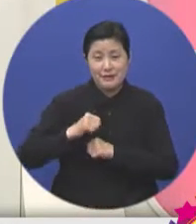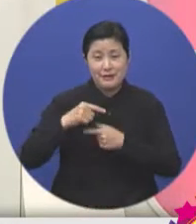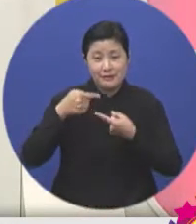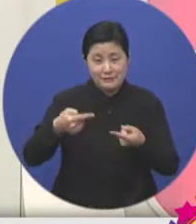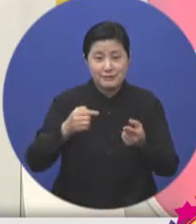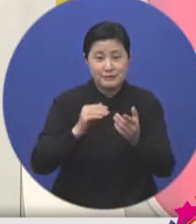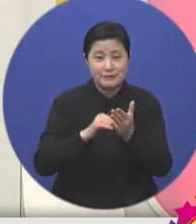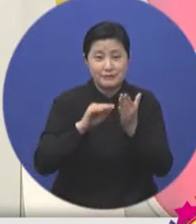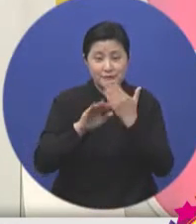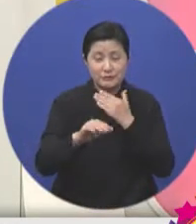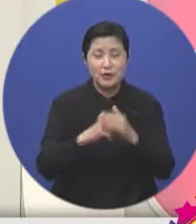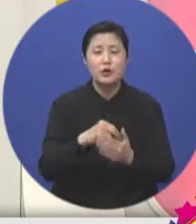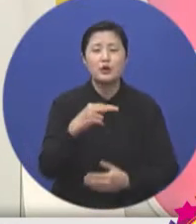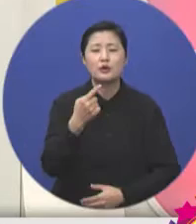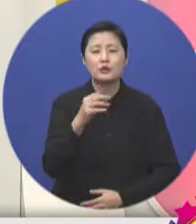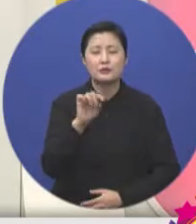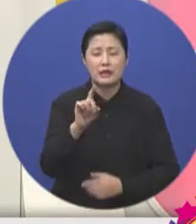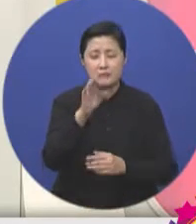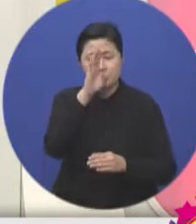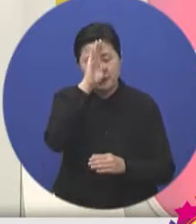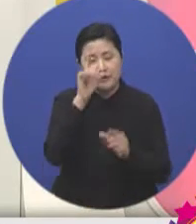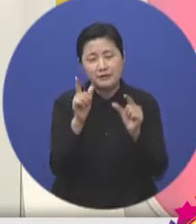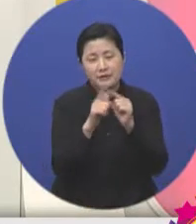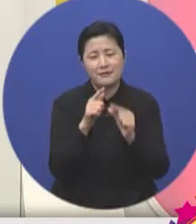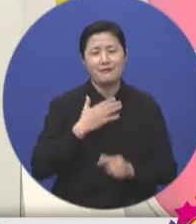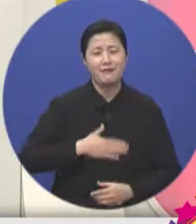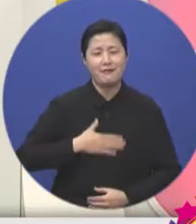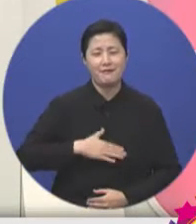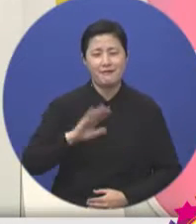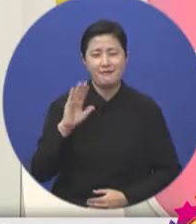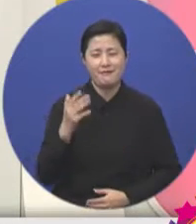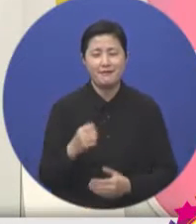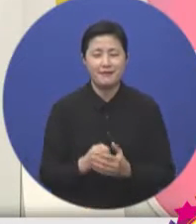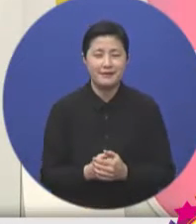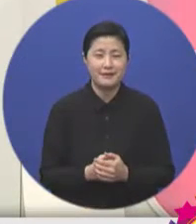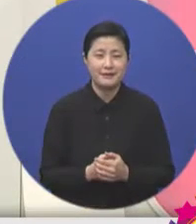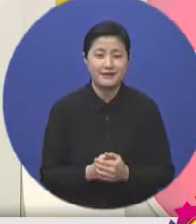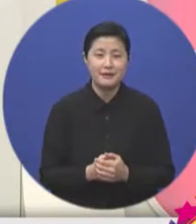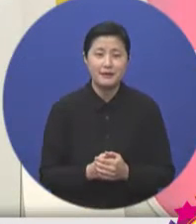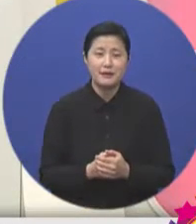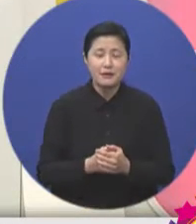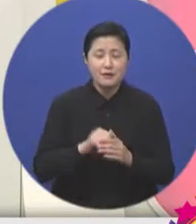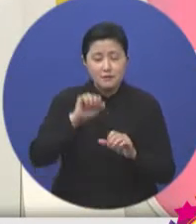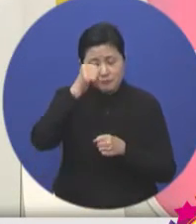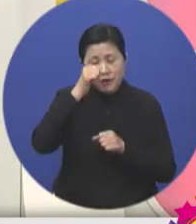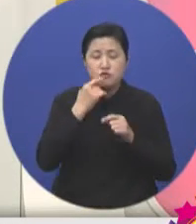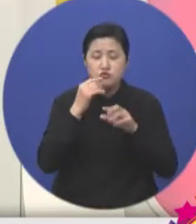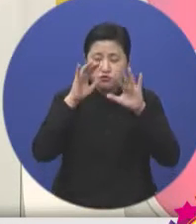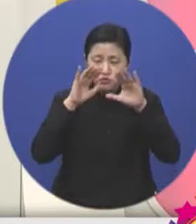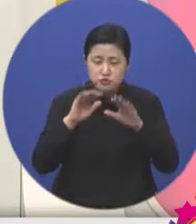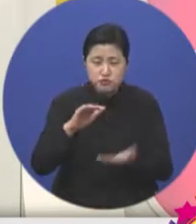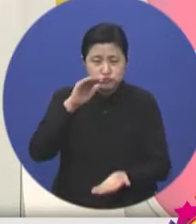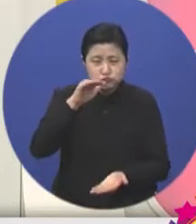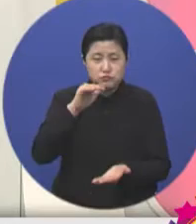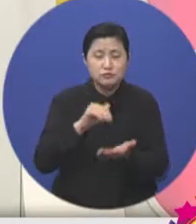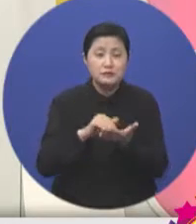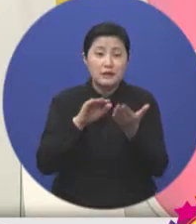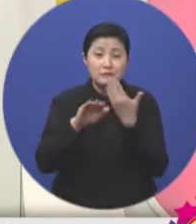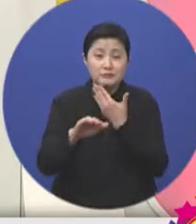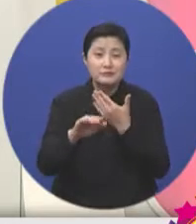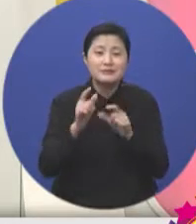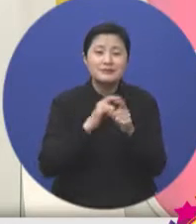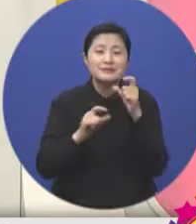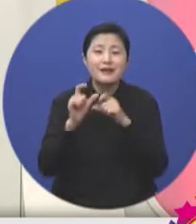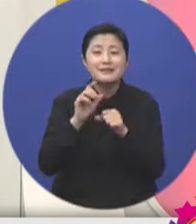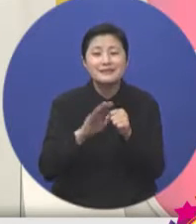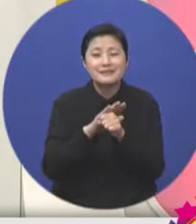군대 가서 동상이란 걸 알았어요. 맞아요. 그렇죠. 아버님, 근데 그렇게 푹푹 들어가던 눈 얘기 말고 좀